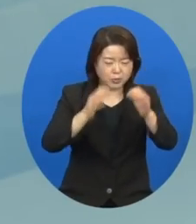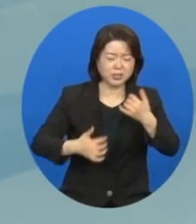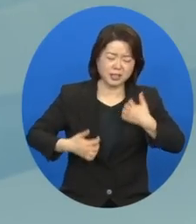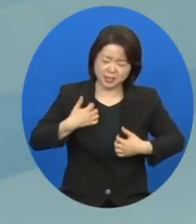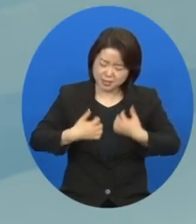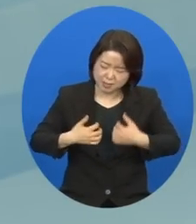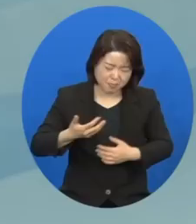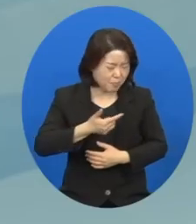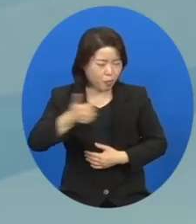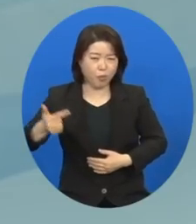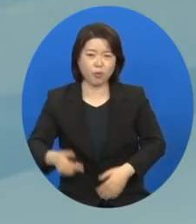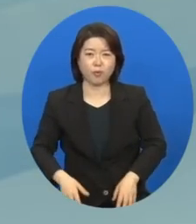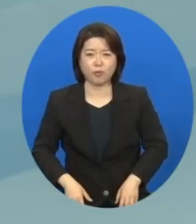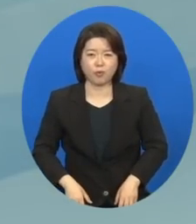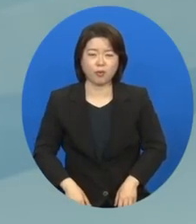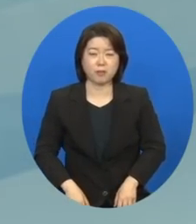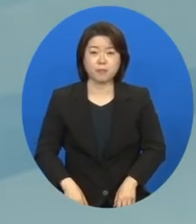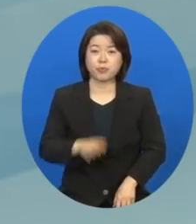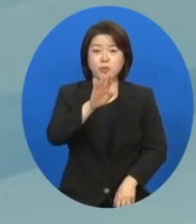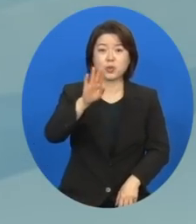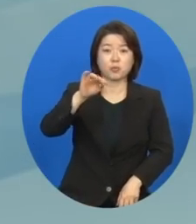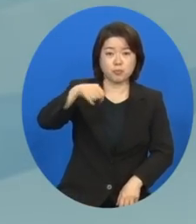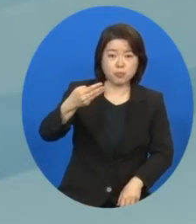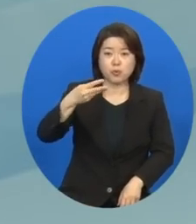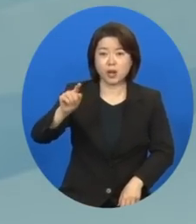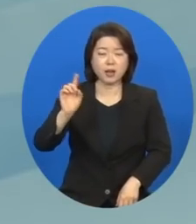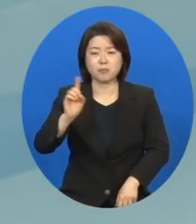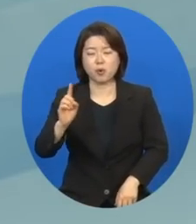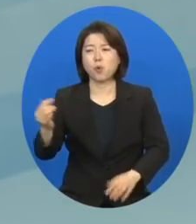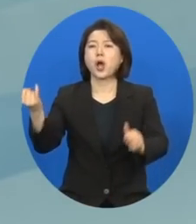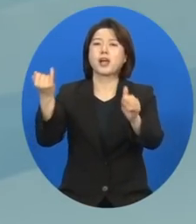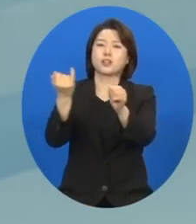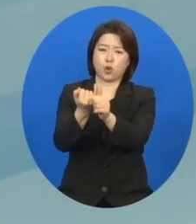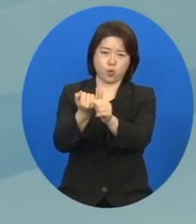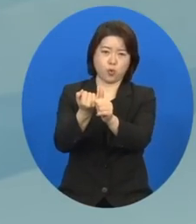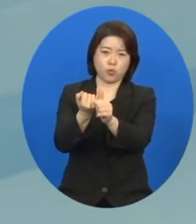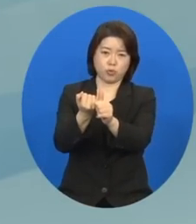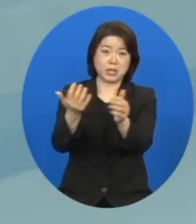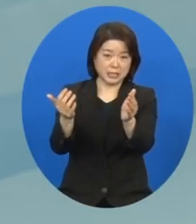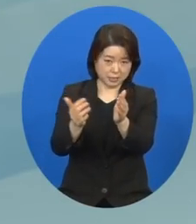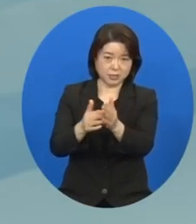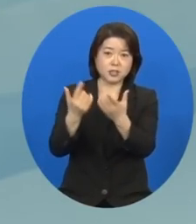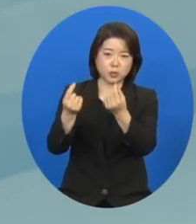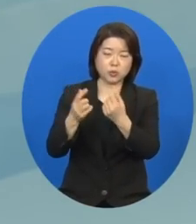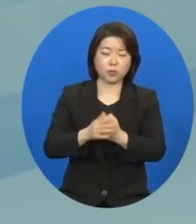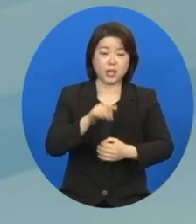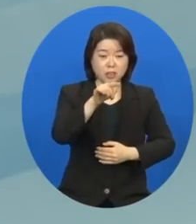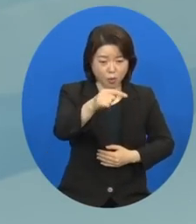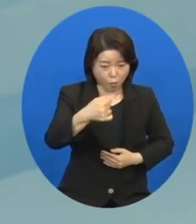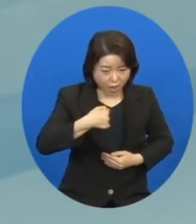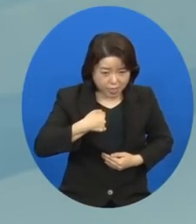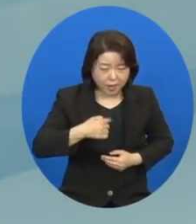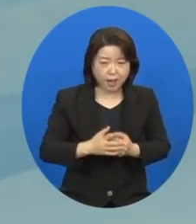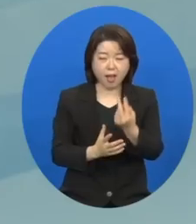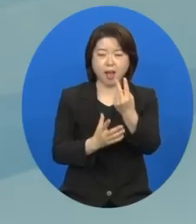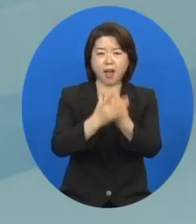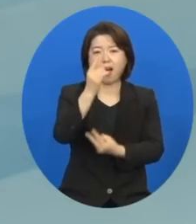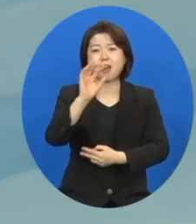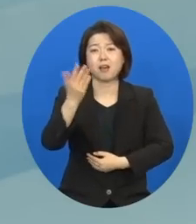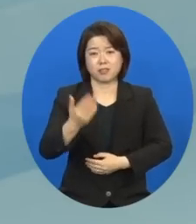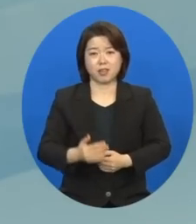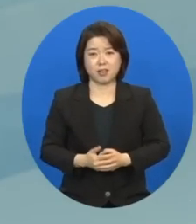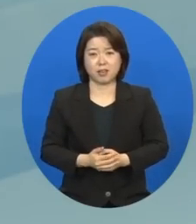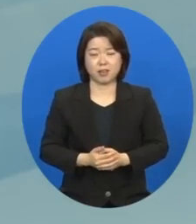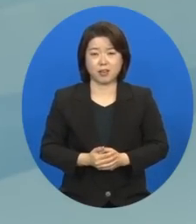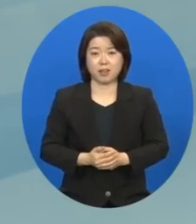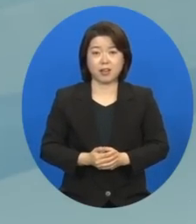기뻐하신다는 거예요. 또한 뾰라는 뭐냐면 결혼하다, married란 뜻입니다. 너와 내가 하나가 되었다.